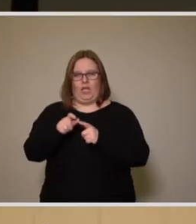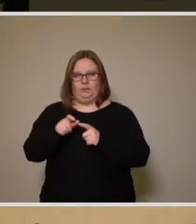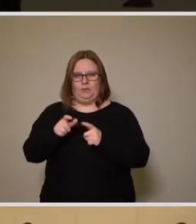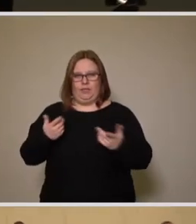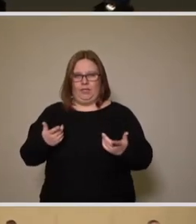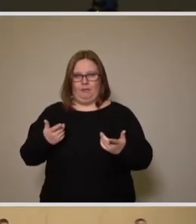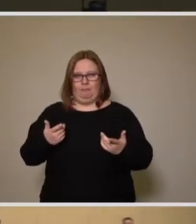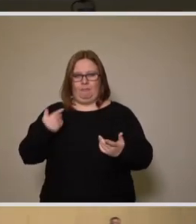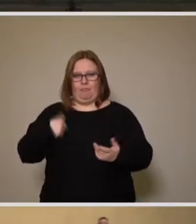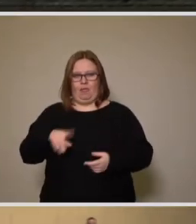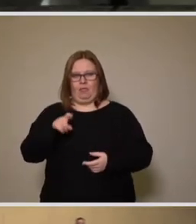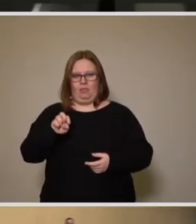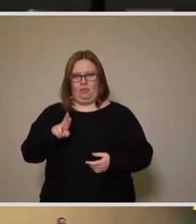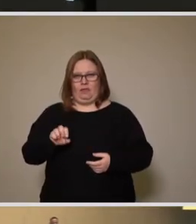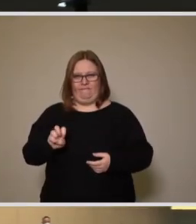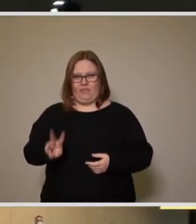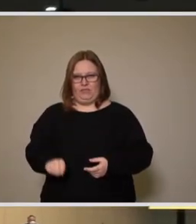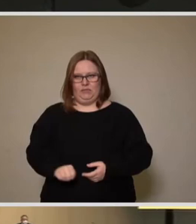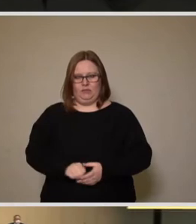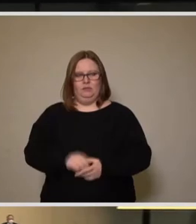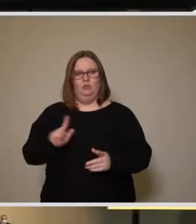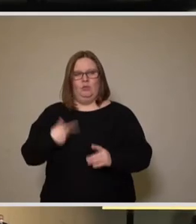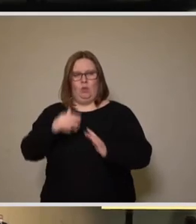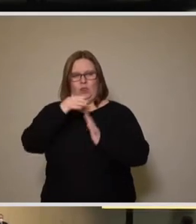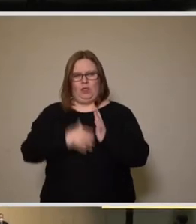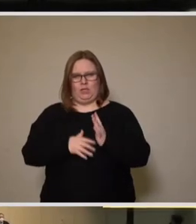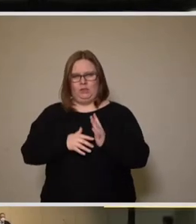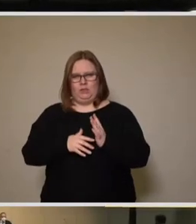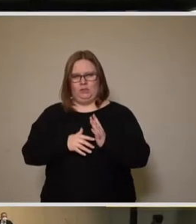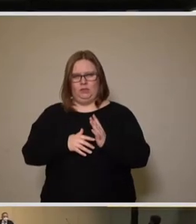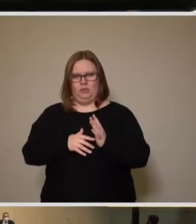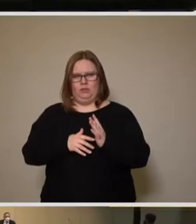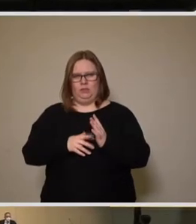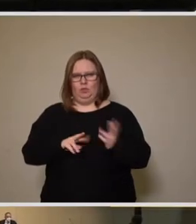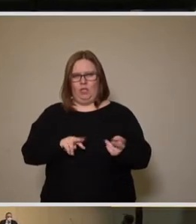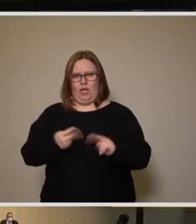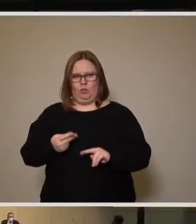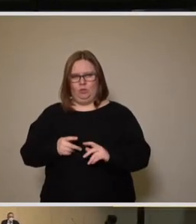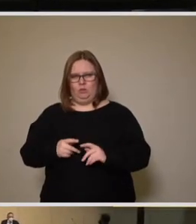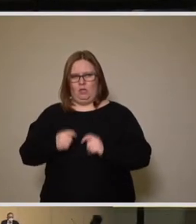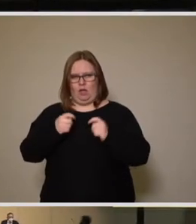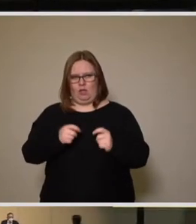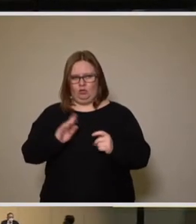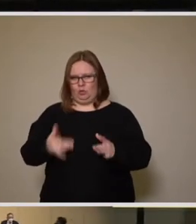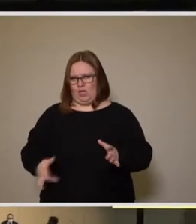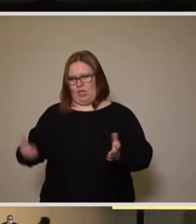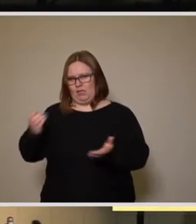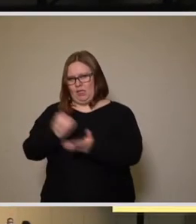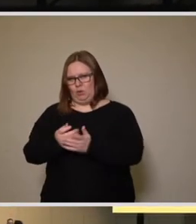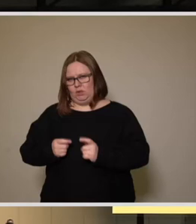Herr Drews wird ihn einbringen. Im Text ist der Antrag überschrieben Änderungsantrag. In der Sache ist es ja